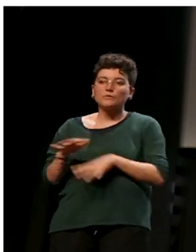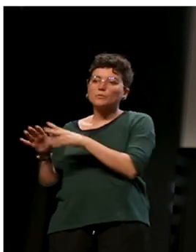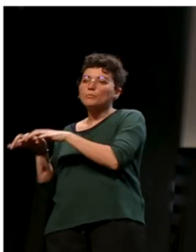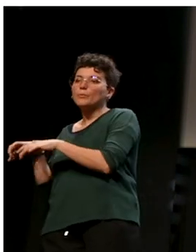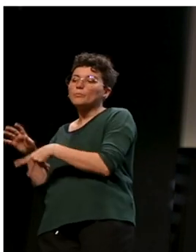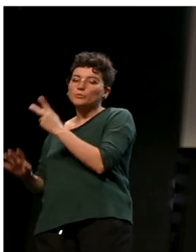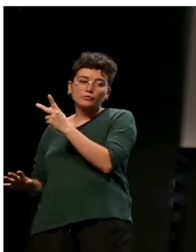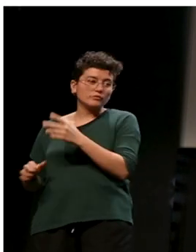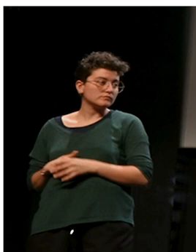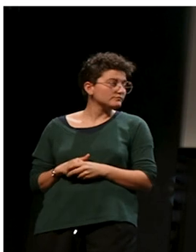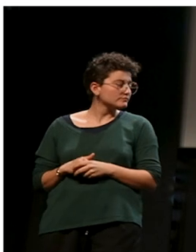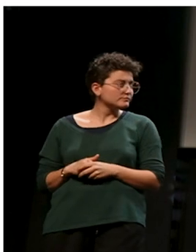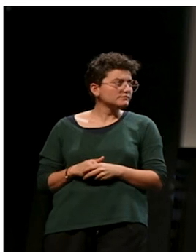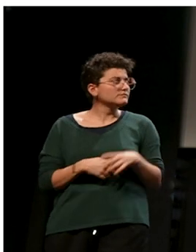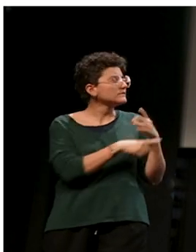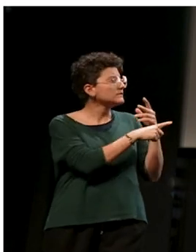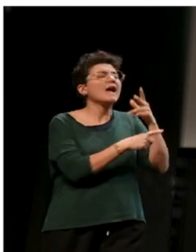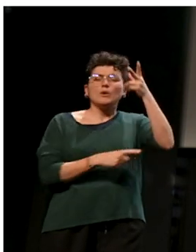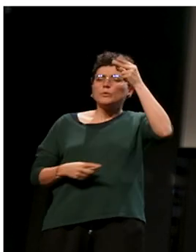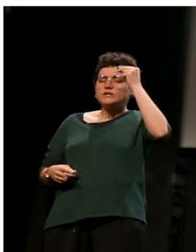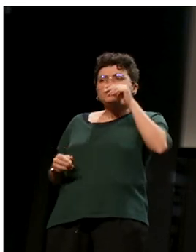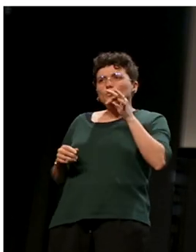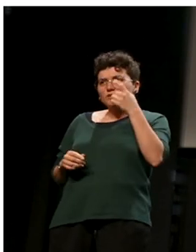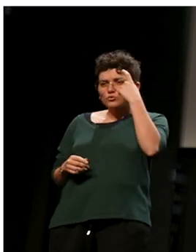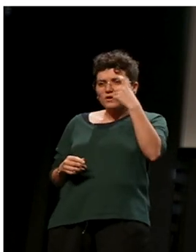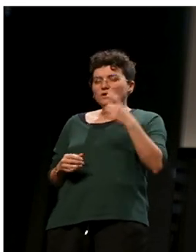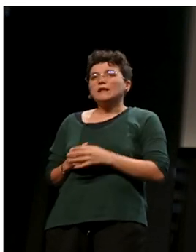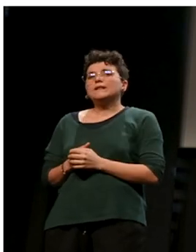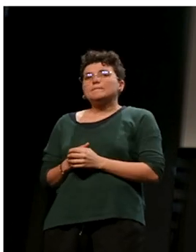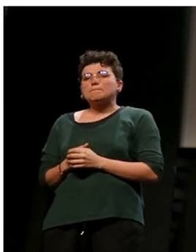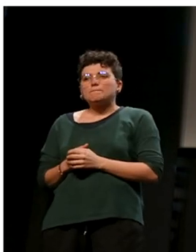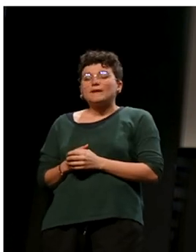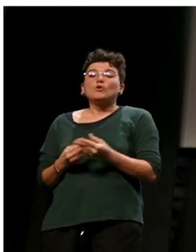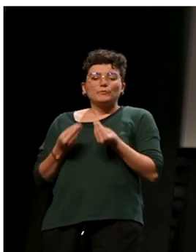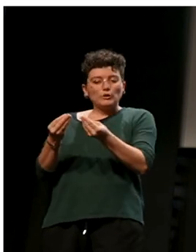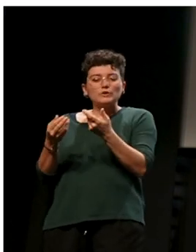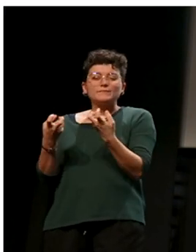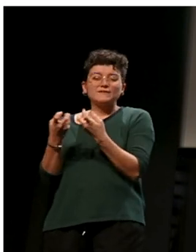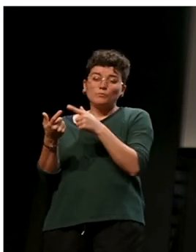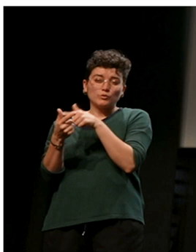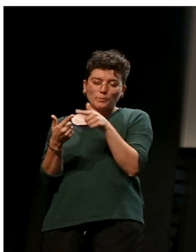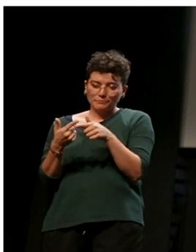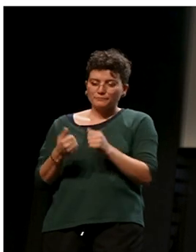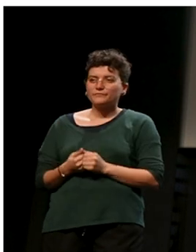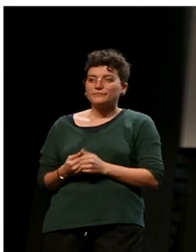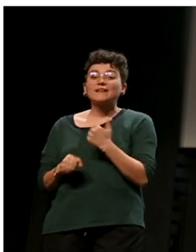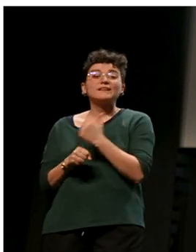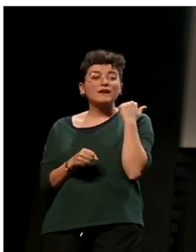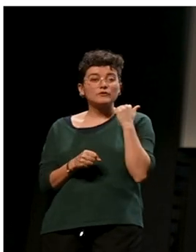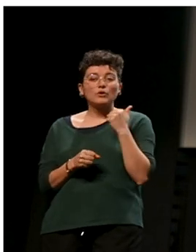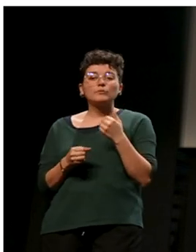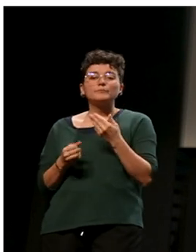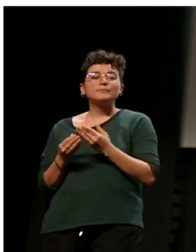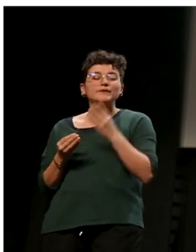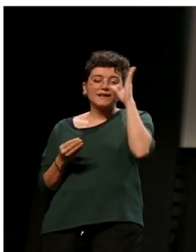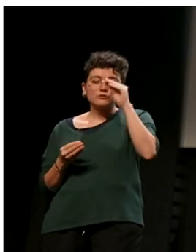Ouais, alors je crois que j'ai compris ce que tu as dit. Mais tu vois, juste deux exemples. L'année dernière, on s'était fait un petit workshop avec des étudiants illustrateurs, vraiment des